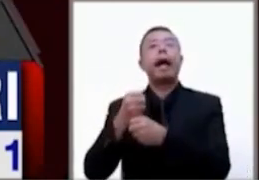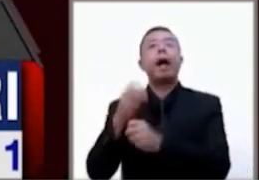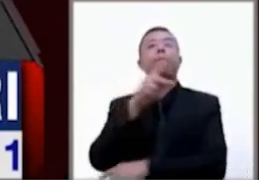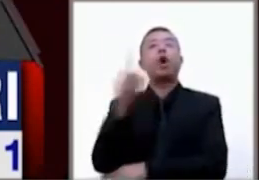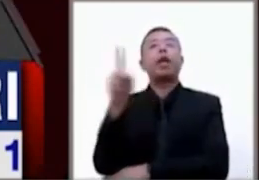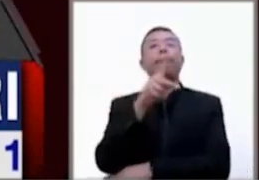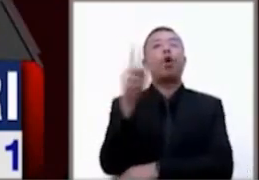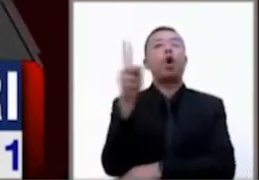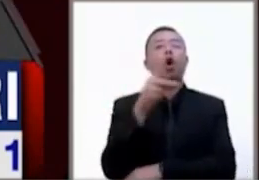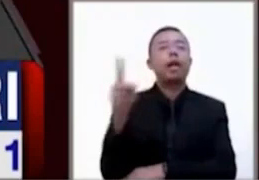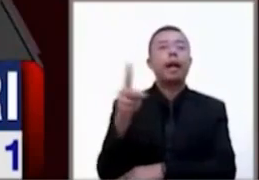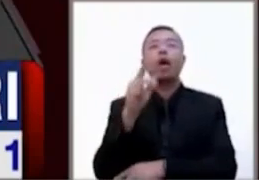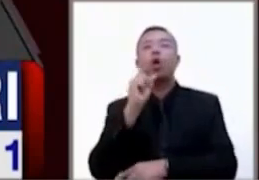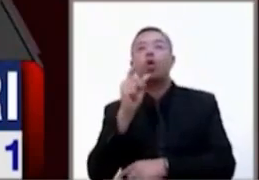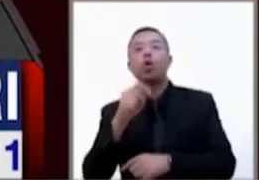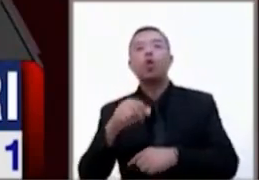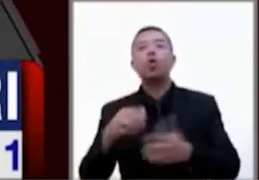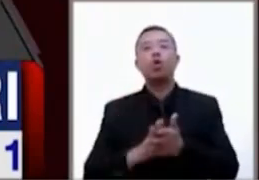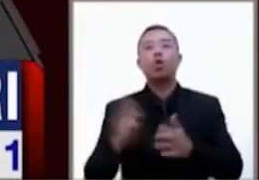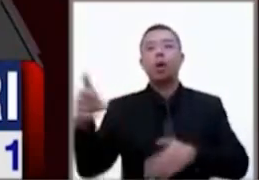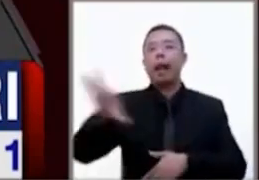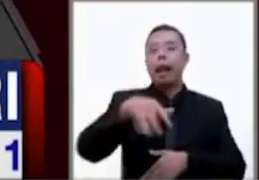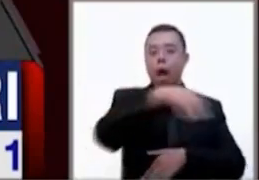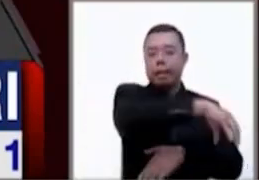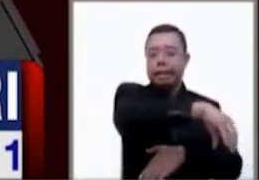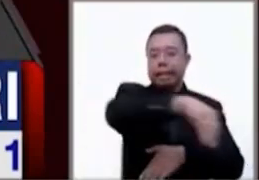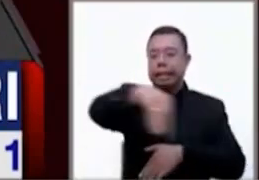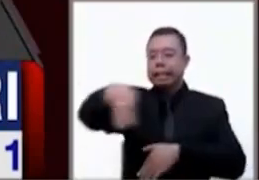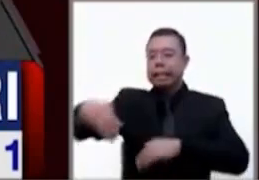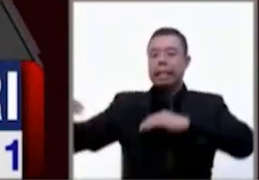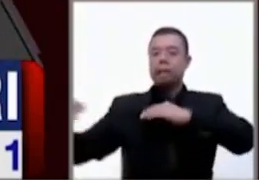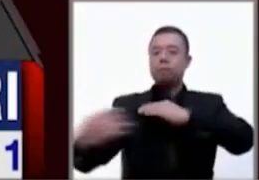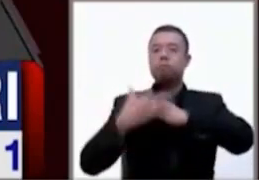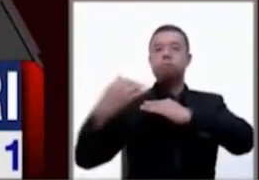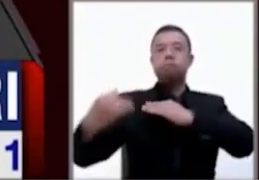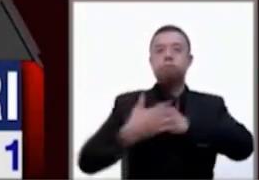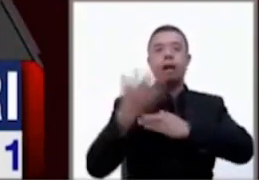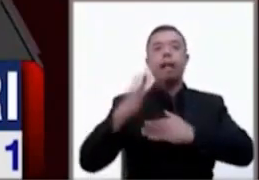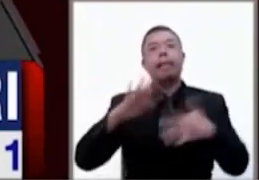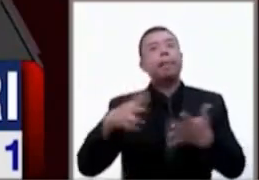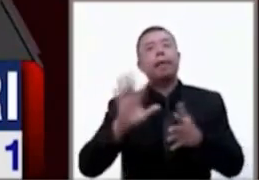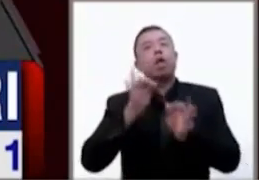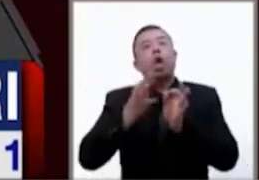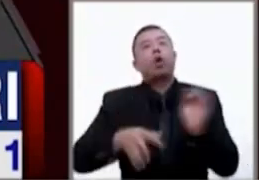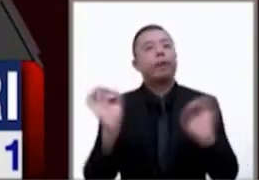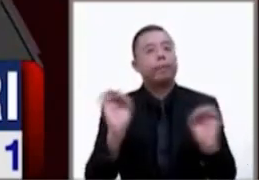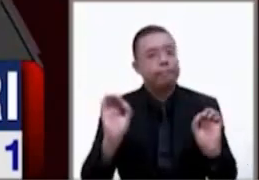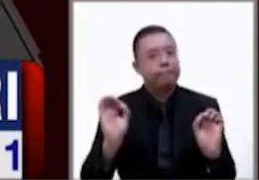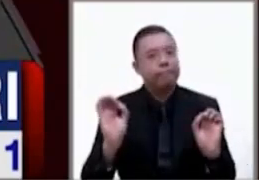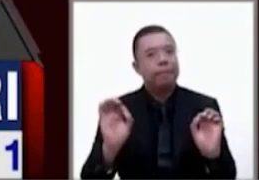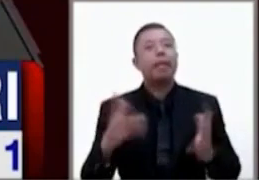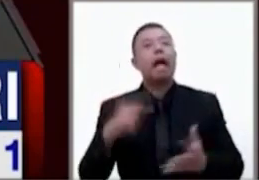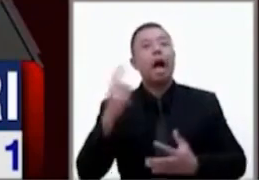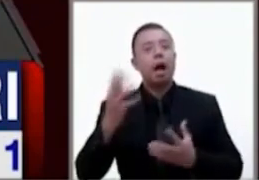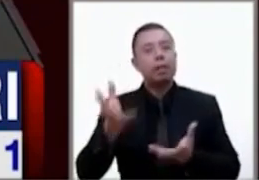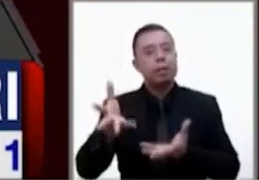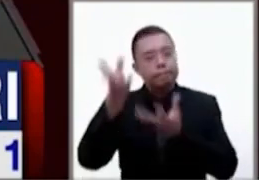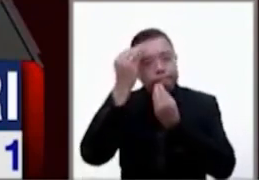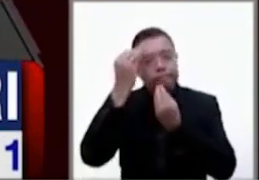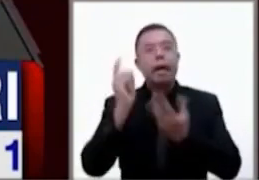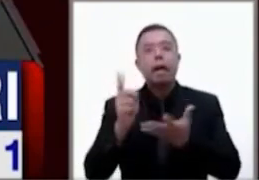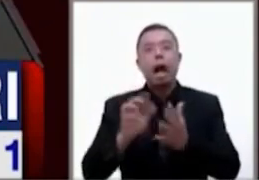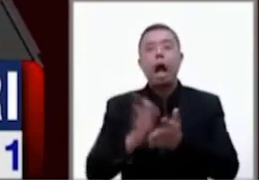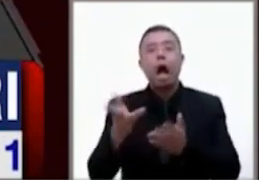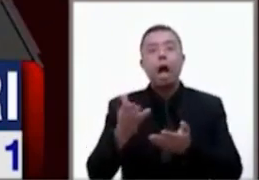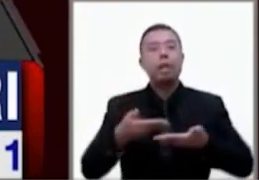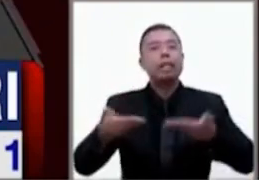proyek Giant Seawall yang tidak mengatasi masalahnya. Kita harus sadar bahwa krisis